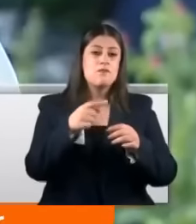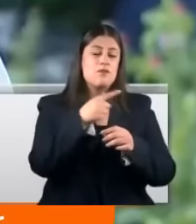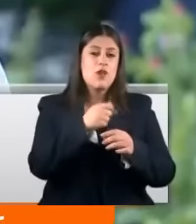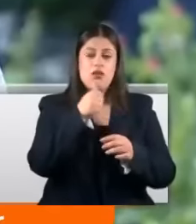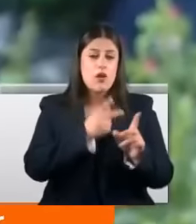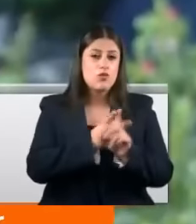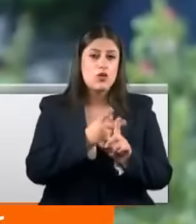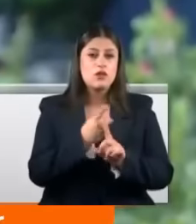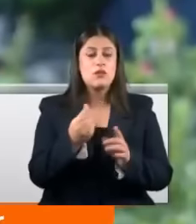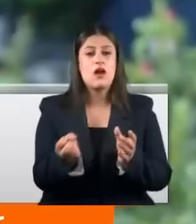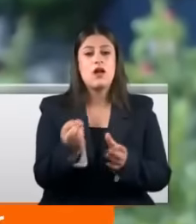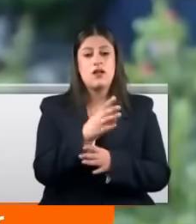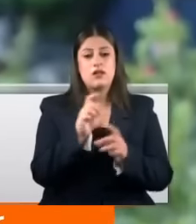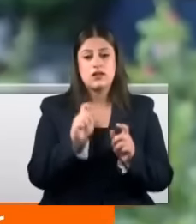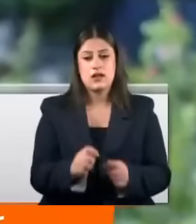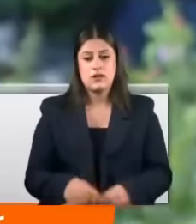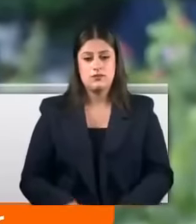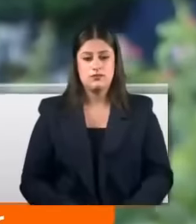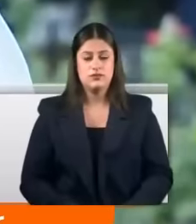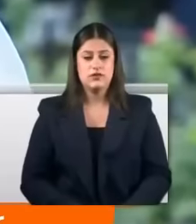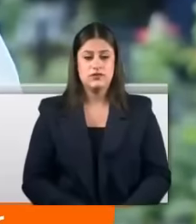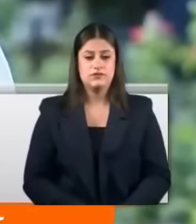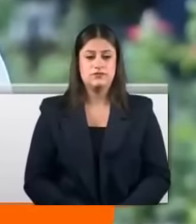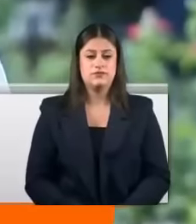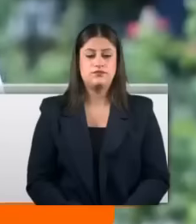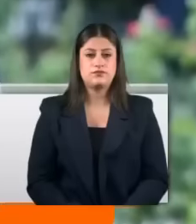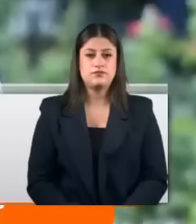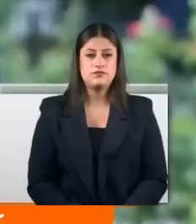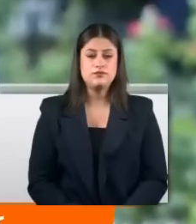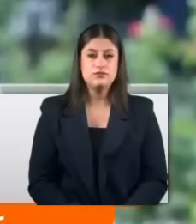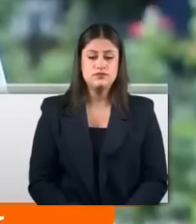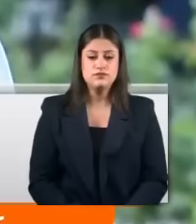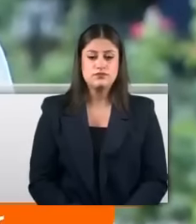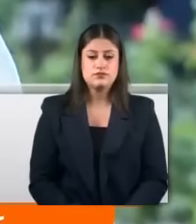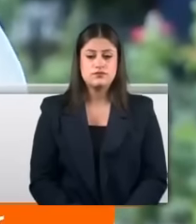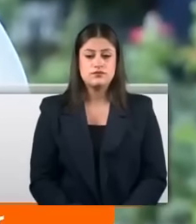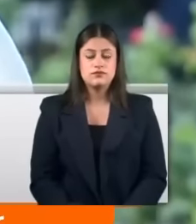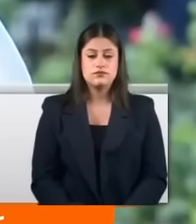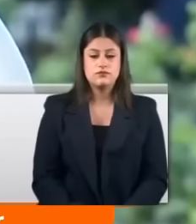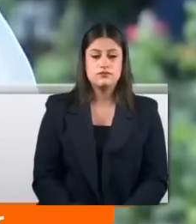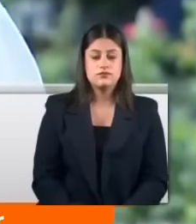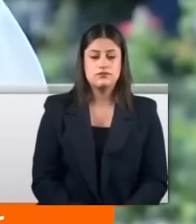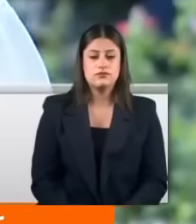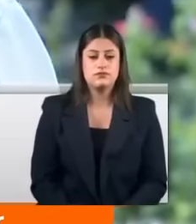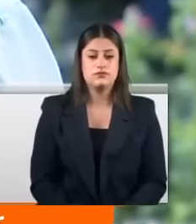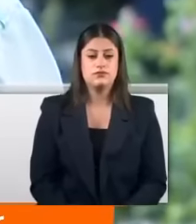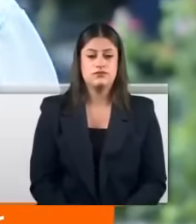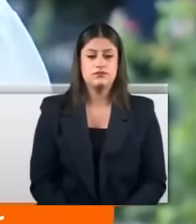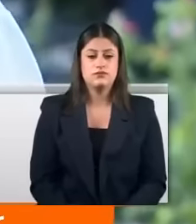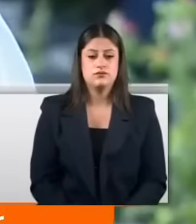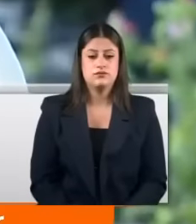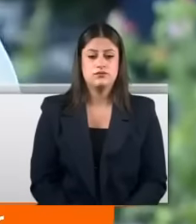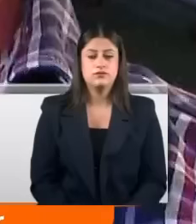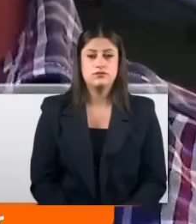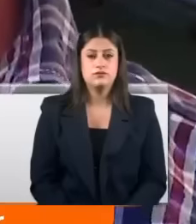bir 10 bin lira bir de 11 bin lira para gönderdi. Bana verdiği telefon numarası ve yaptığım sanal bağ ile